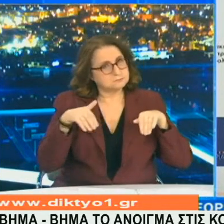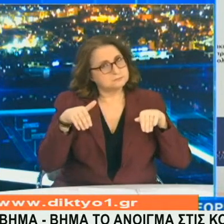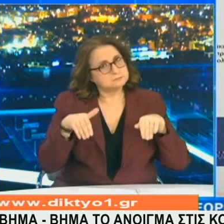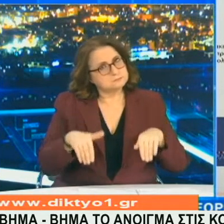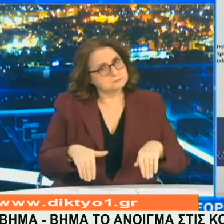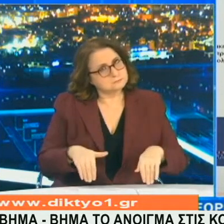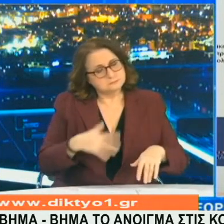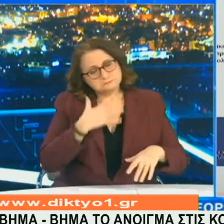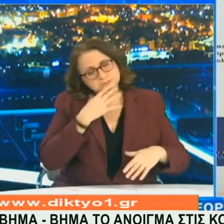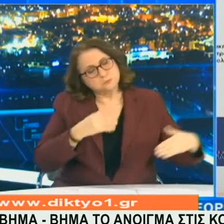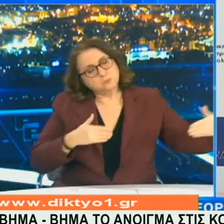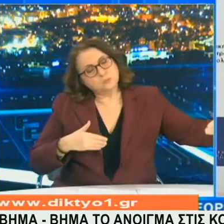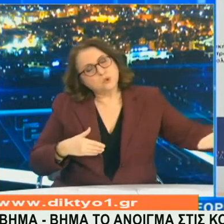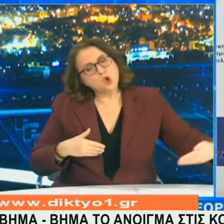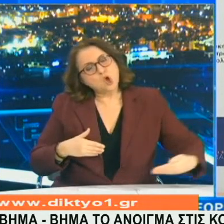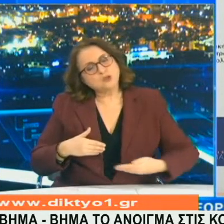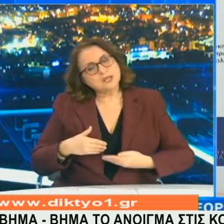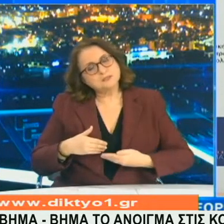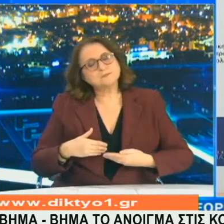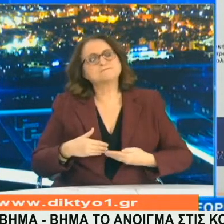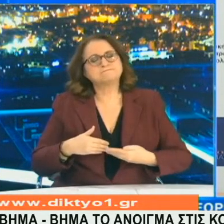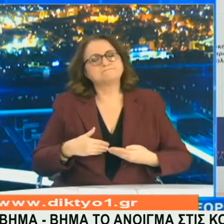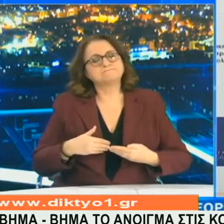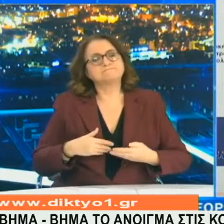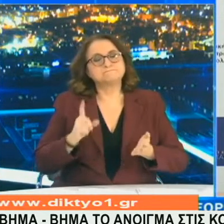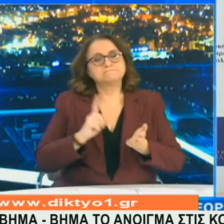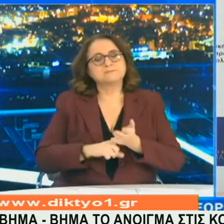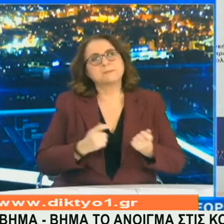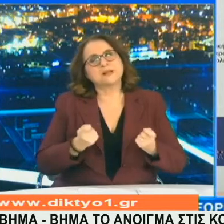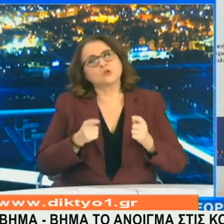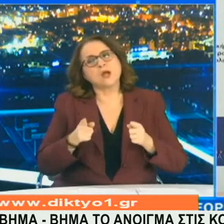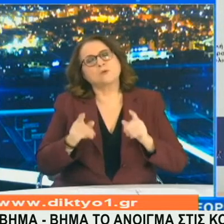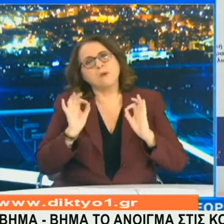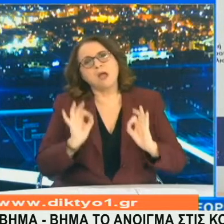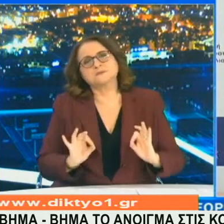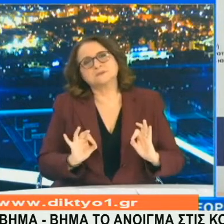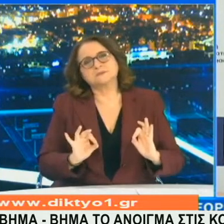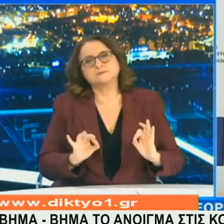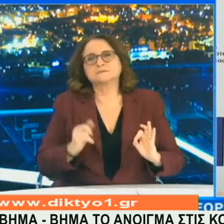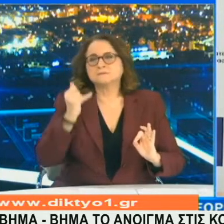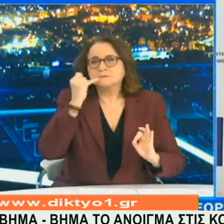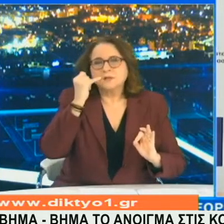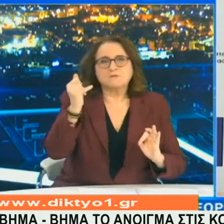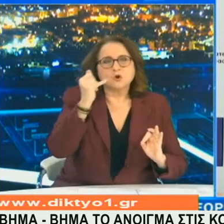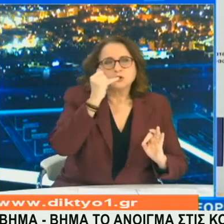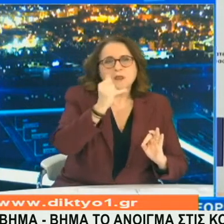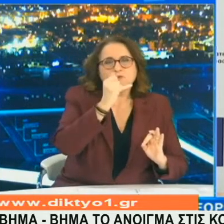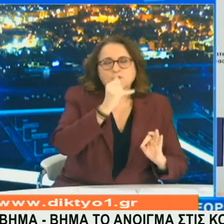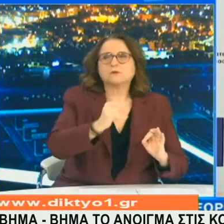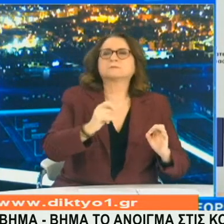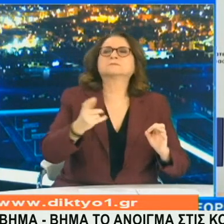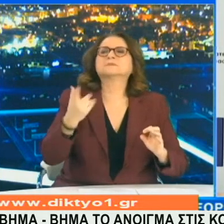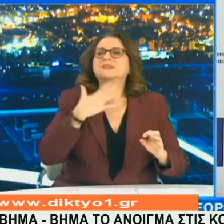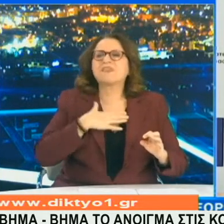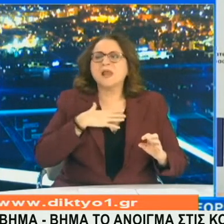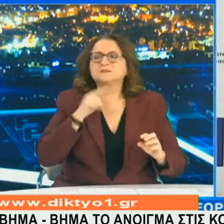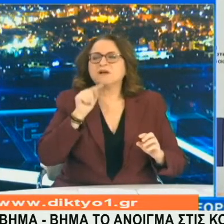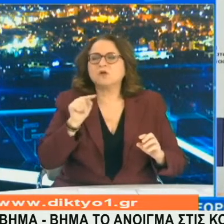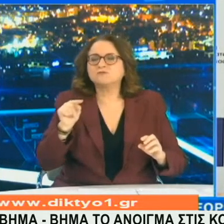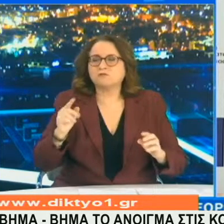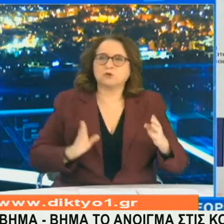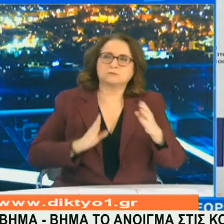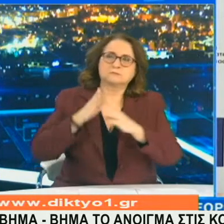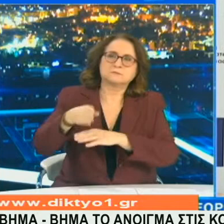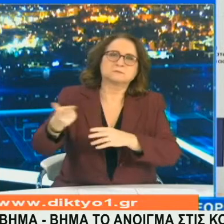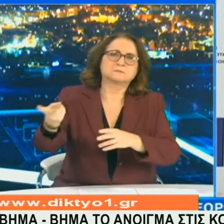λειτουργήσει η αγορά με περισσότερο ελεύθερο τρόπο. Είχαμε εξηγήσει ότι όταν τα επιδημιολογικά δεδομένα θα